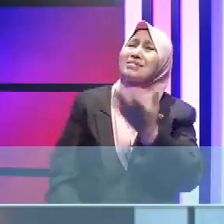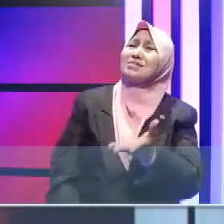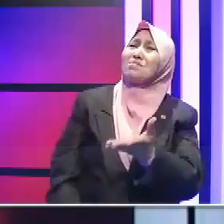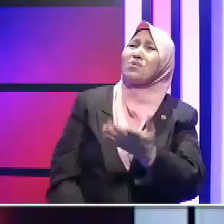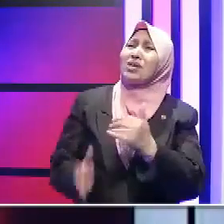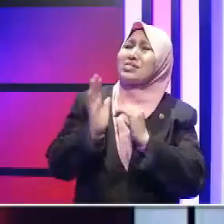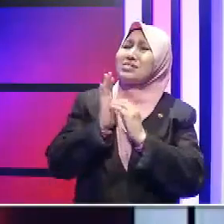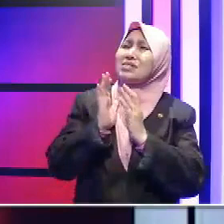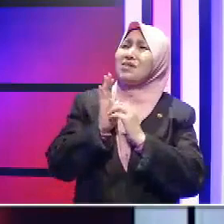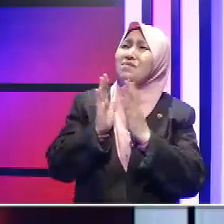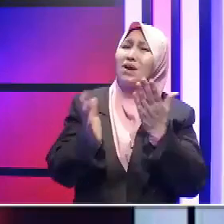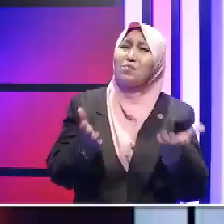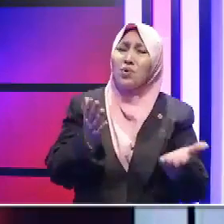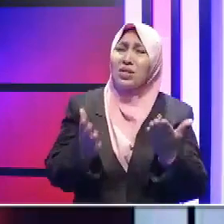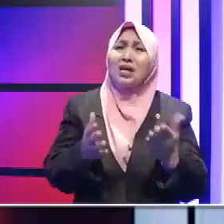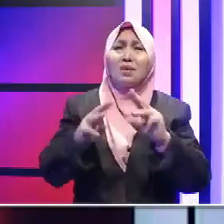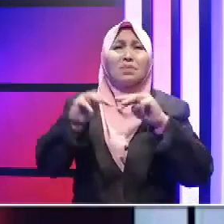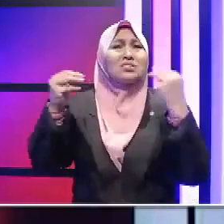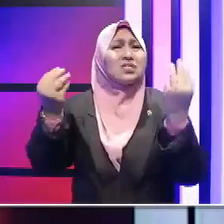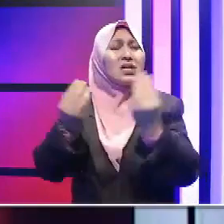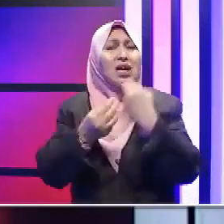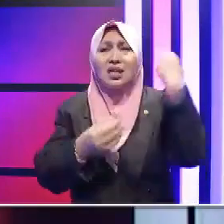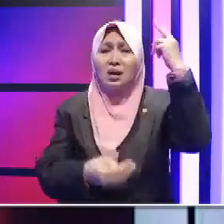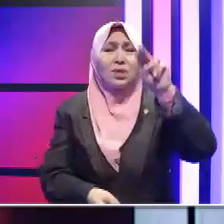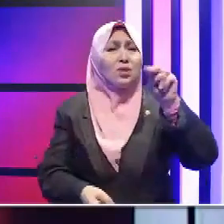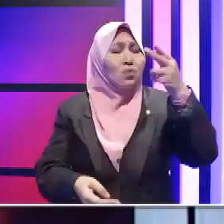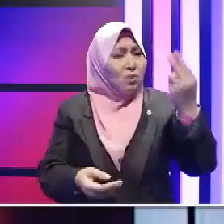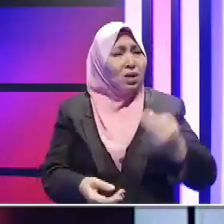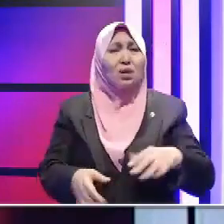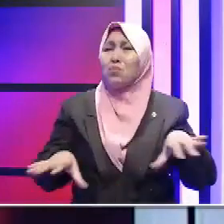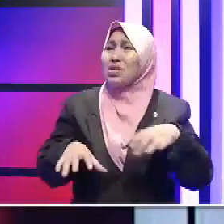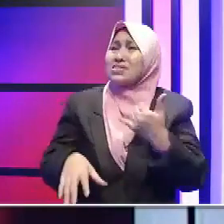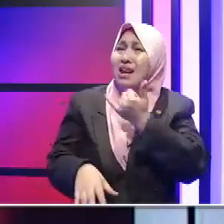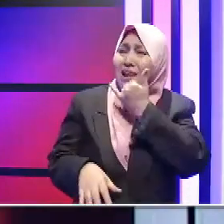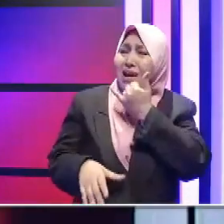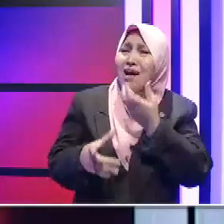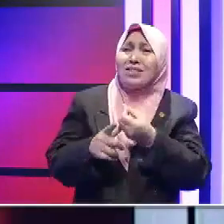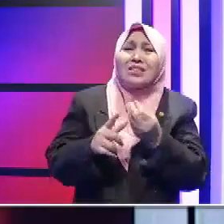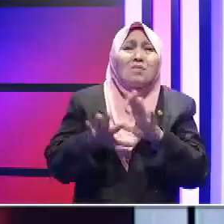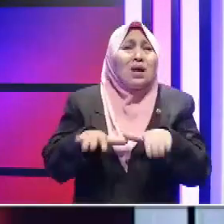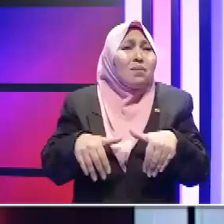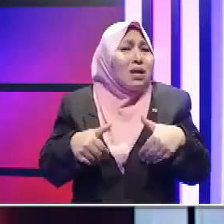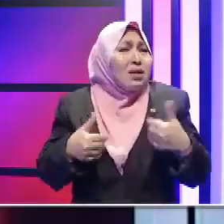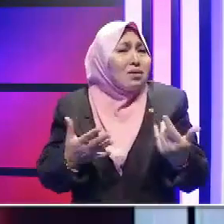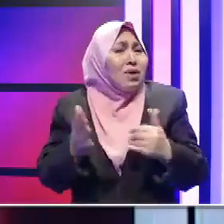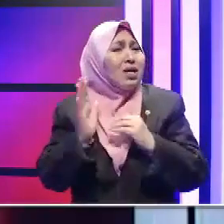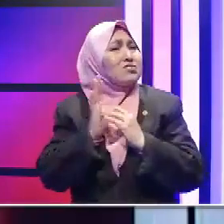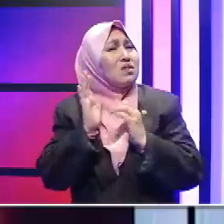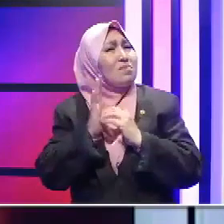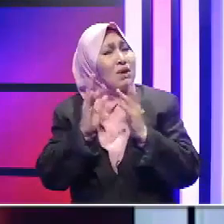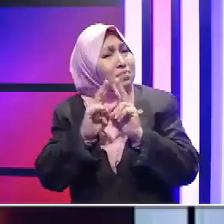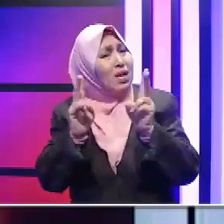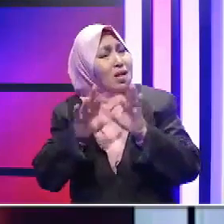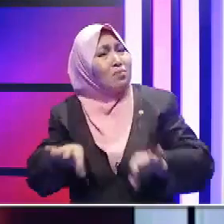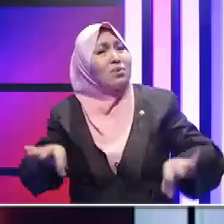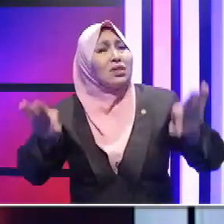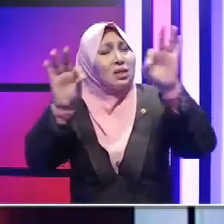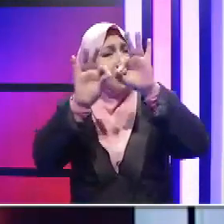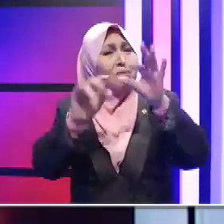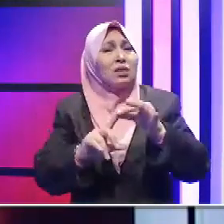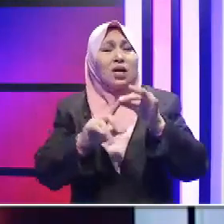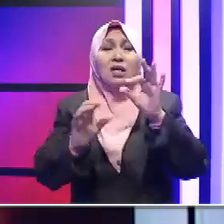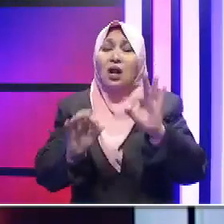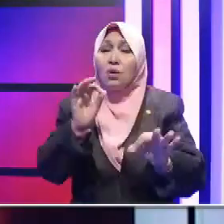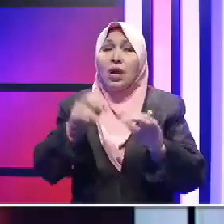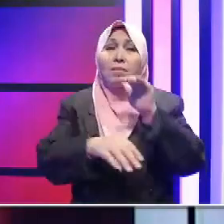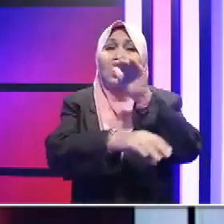istighfar Ataupun mungkin kaum Nabi Nuh telah melakukan kesalahan ke atau bagaimana ataupun elemen istighfar yang paling utama ke sekiranya kita hendak